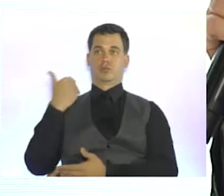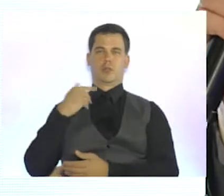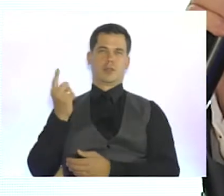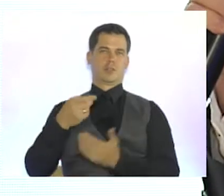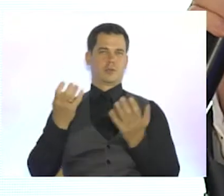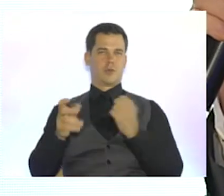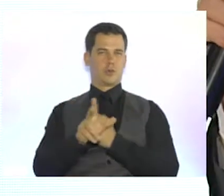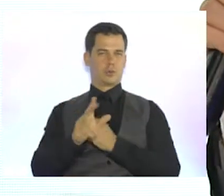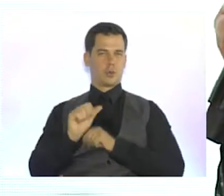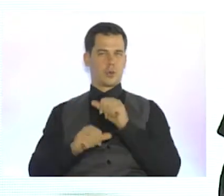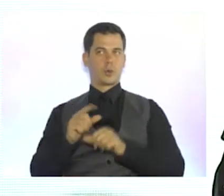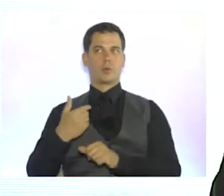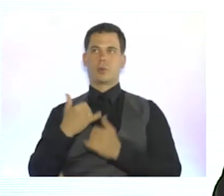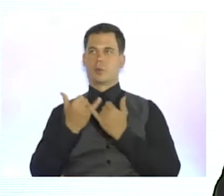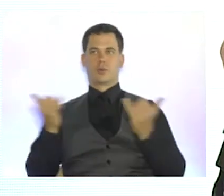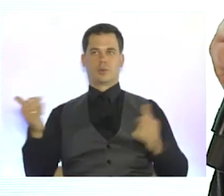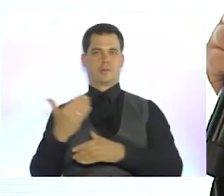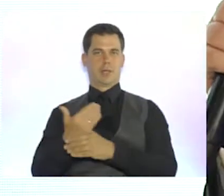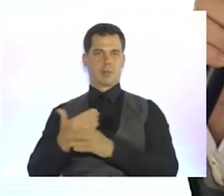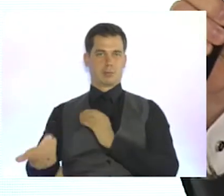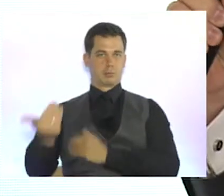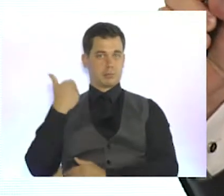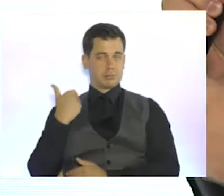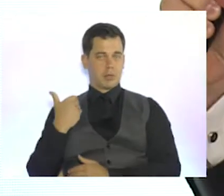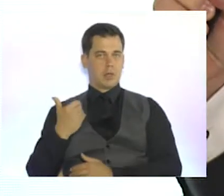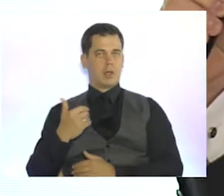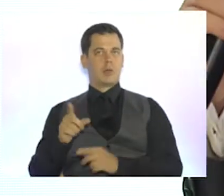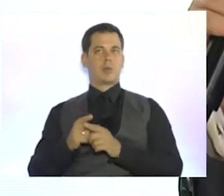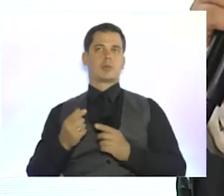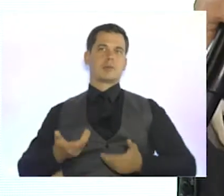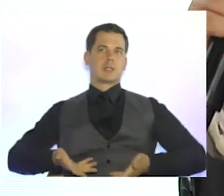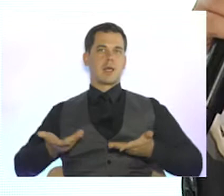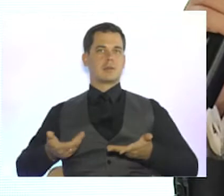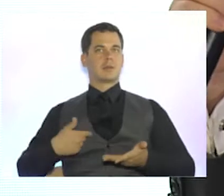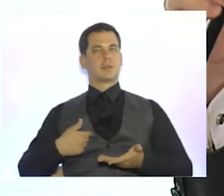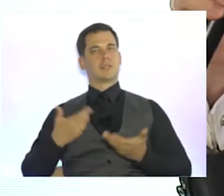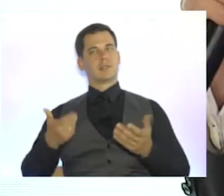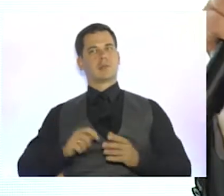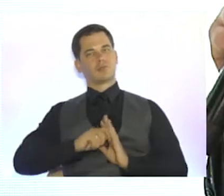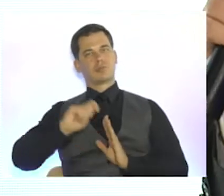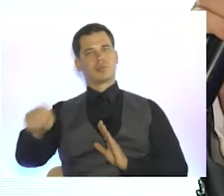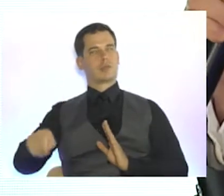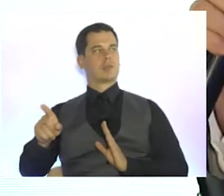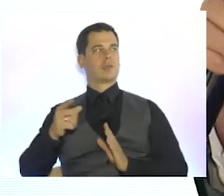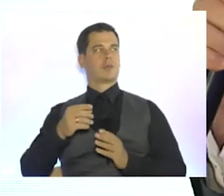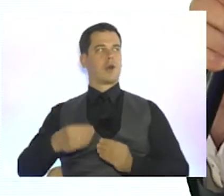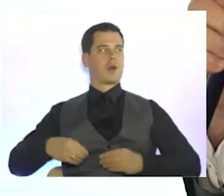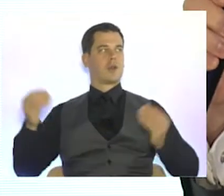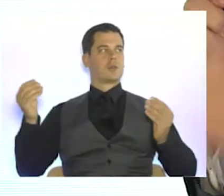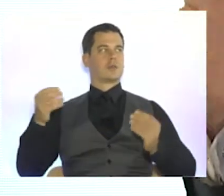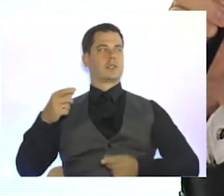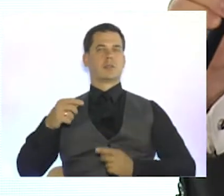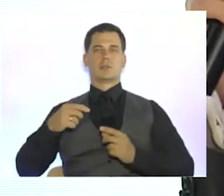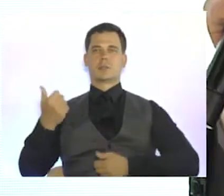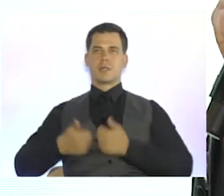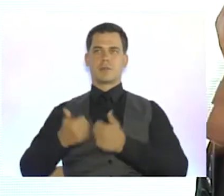80. różne firmy, które zachęcały moich kolegów i mnie do skorzystania z tej ścieżki rozwoju zawodowego. No